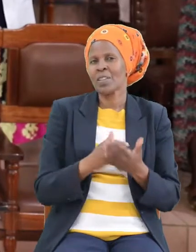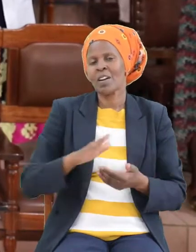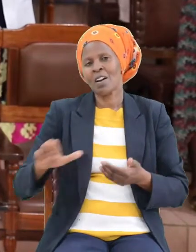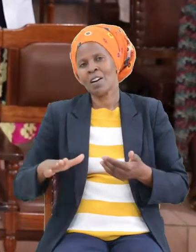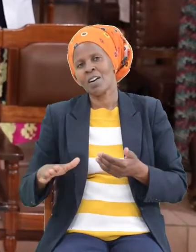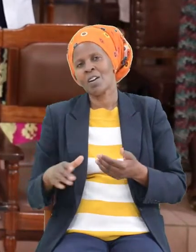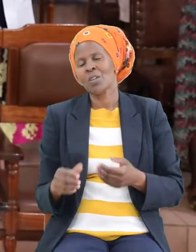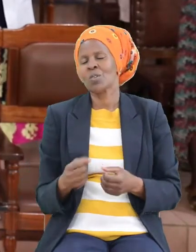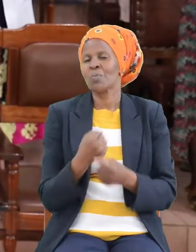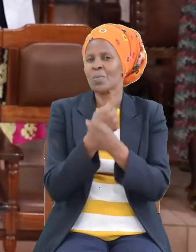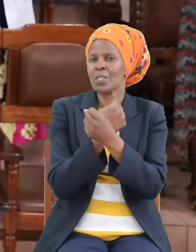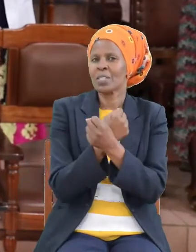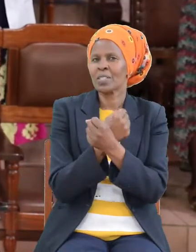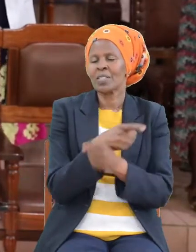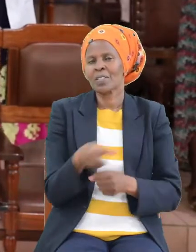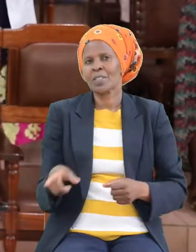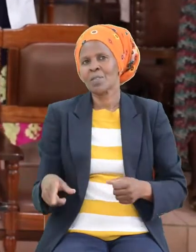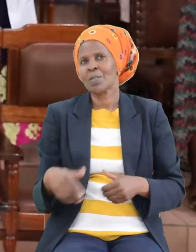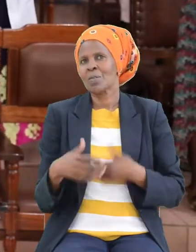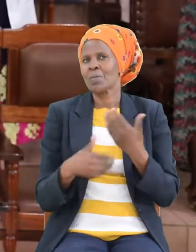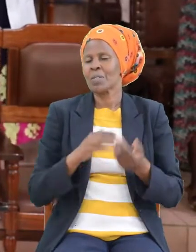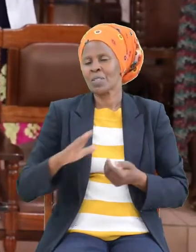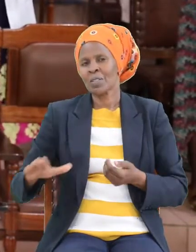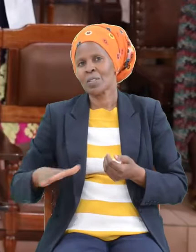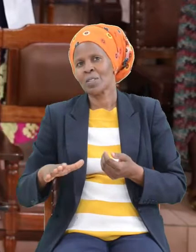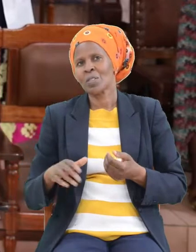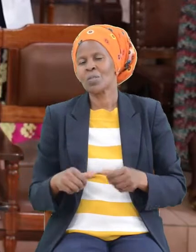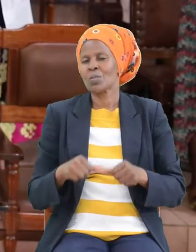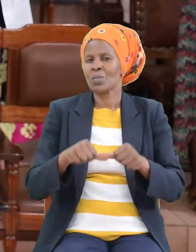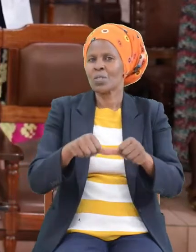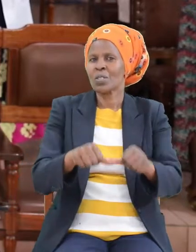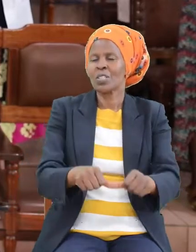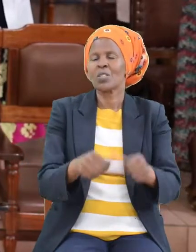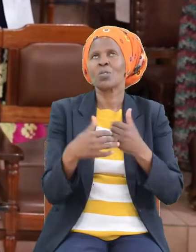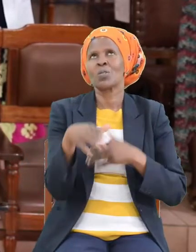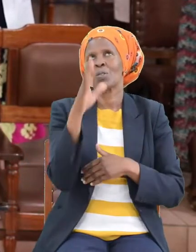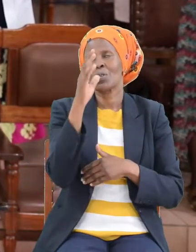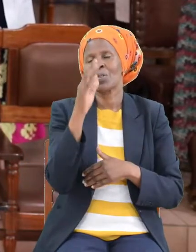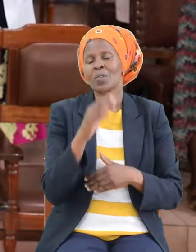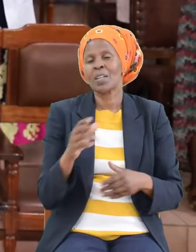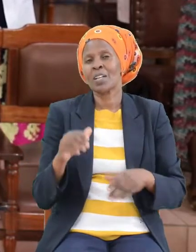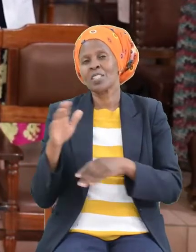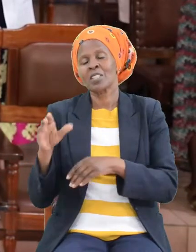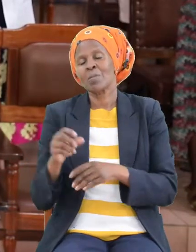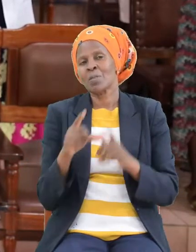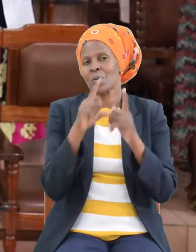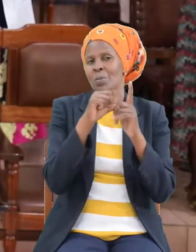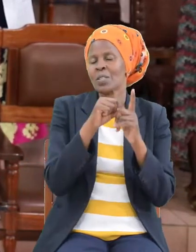wewe unawalinda popote walipo, ya kwamba utazidi Bwana kuwafikia kwa neno